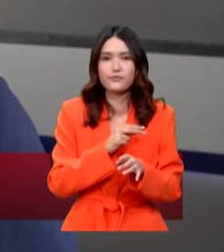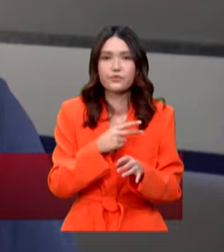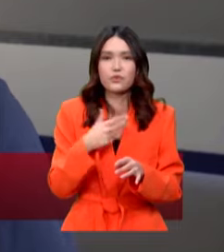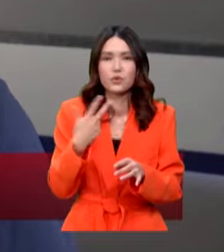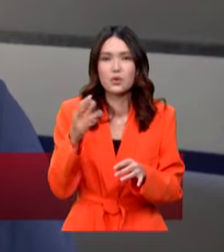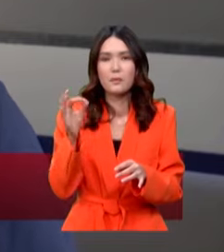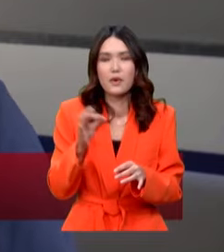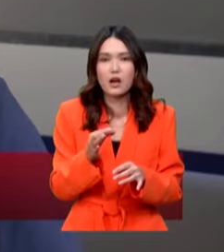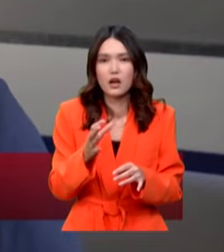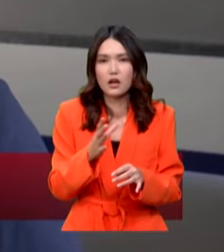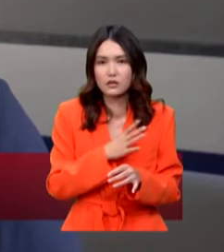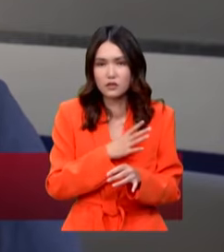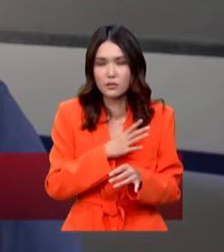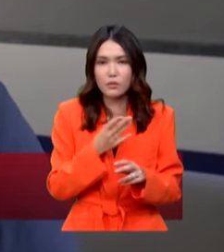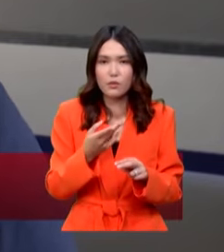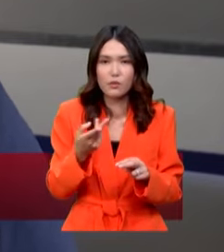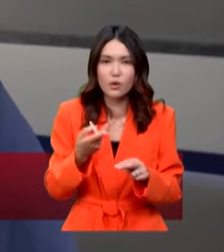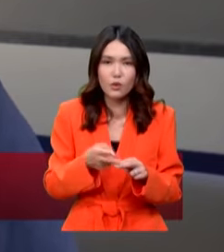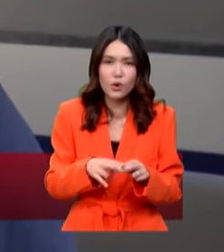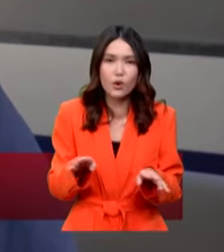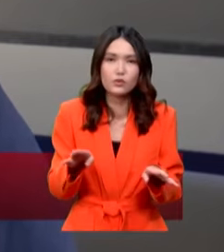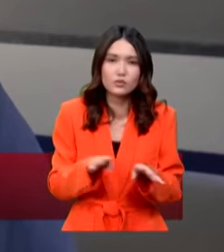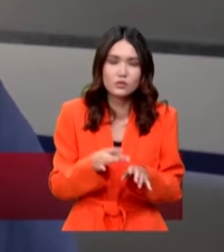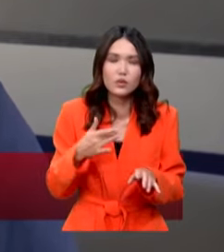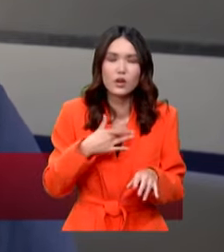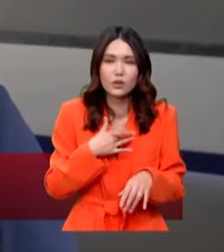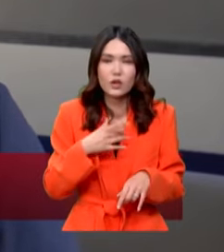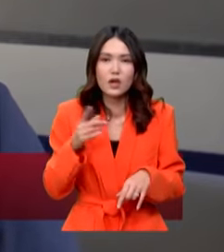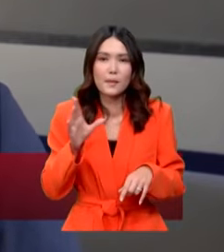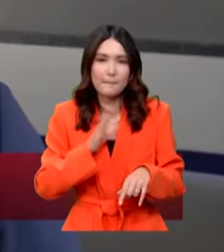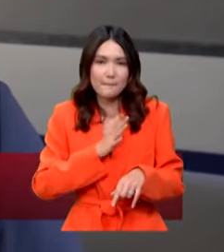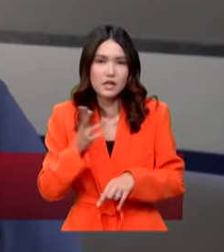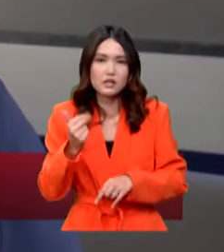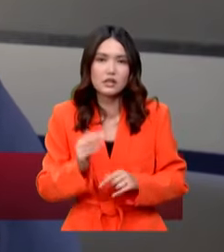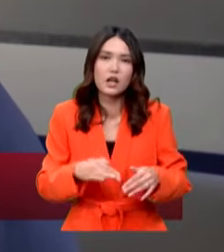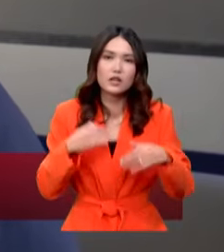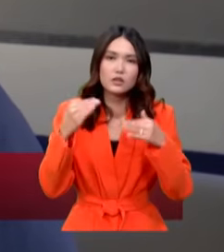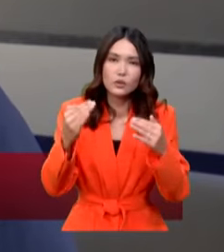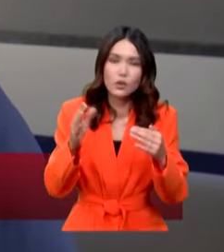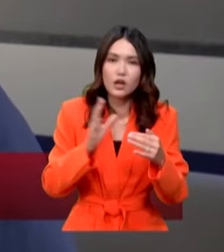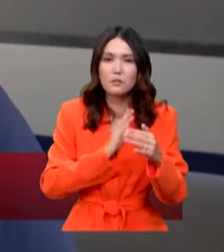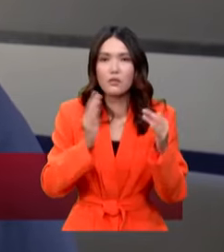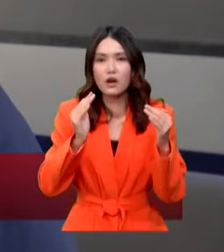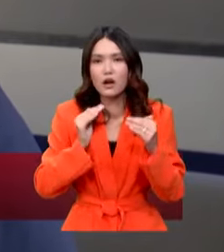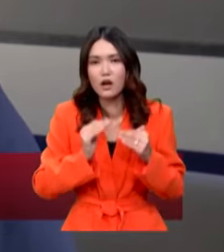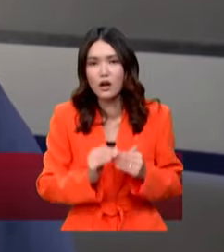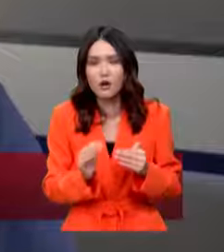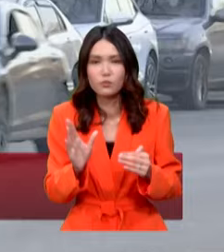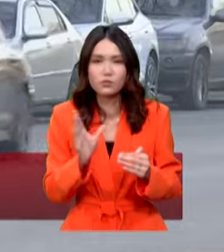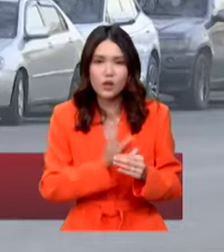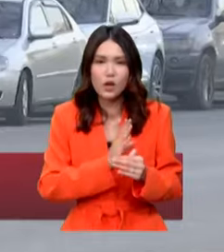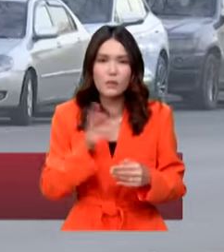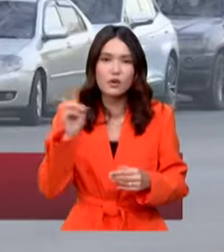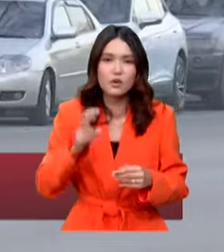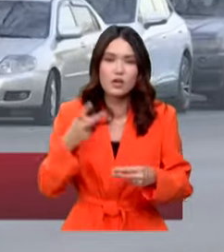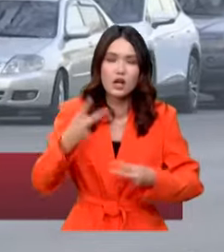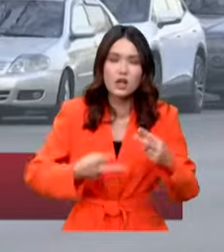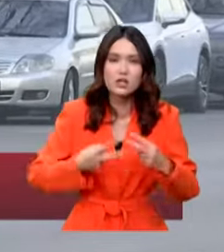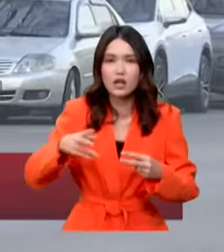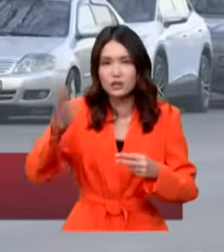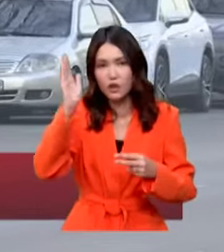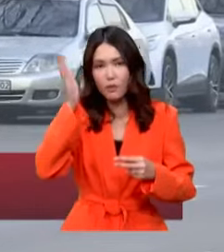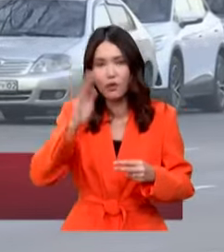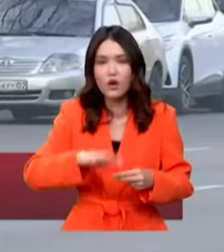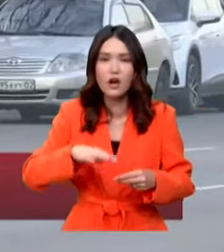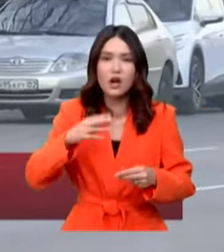3% ғана мысалы. Ондай бізде болып тұрды. Көтерілгені бар, азайғаны бар доллармен салыстырғанда. Ал болашақта